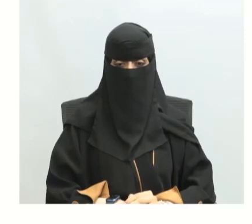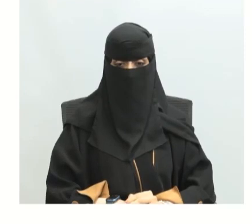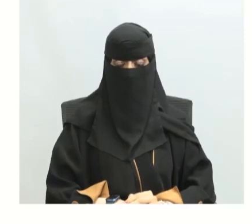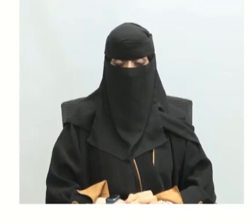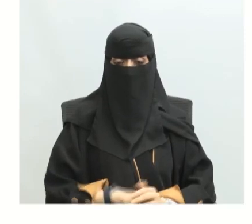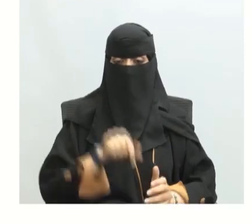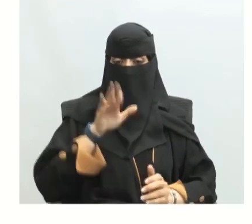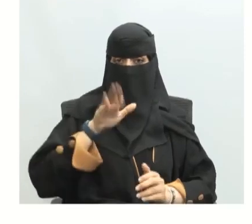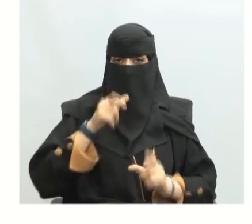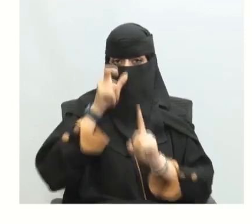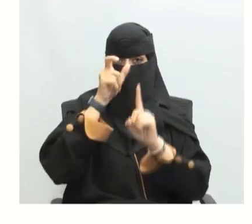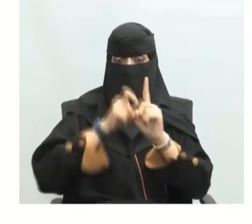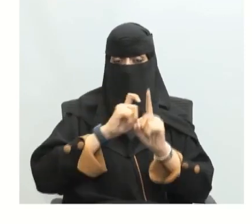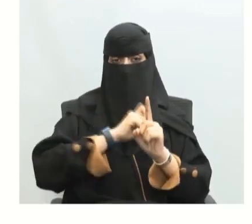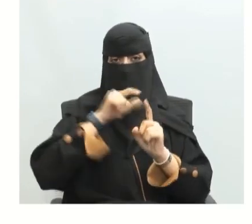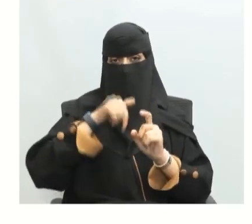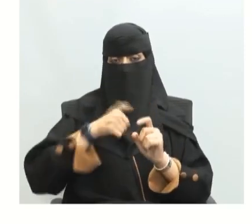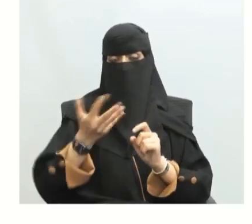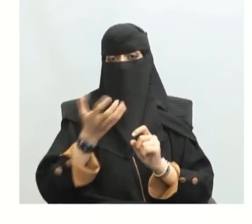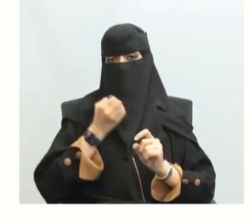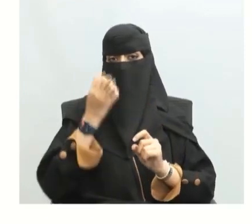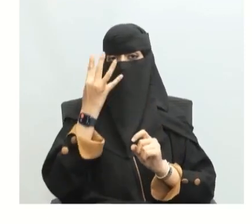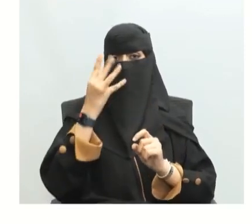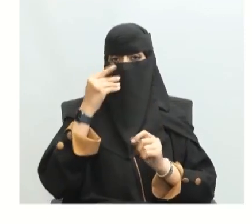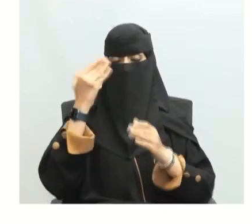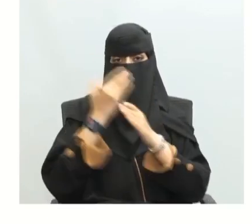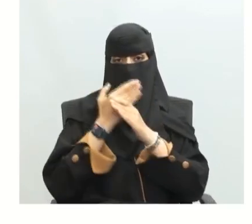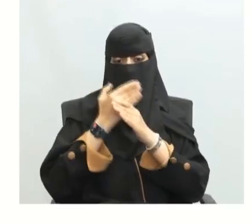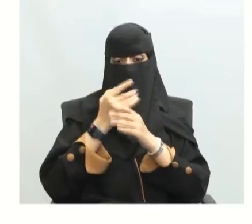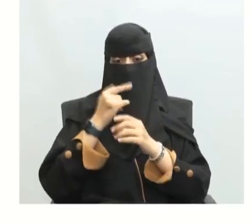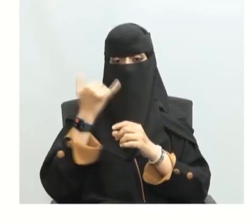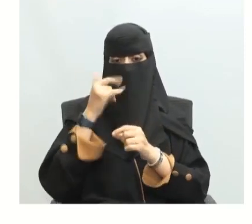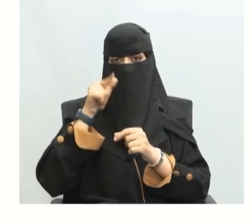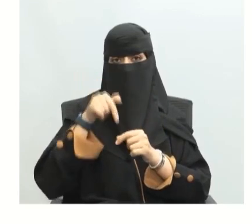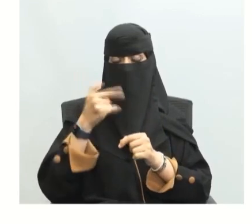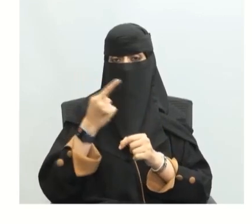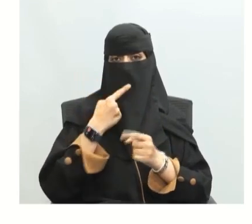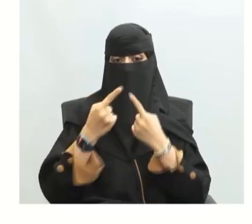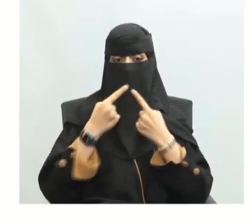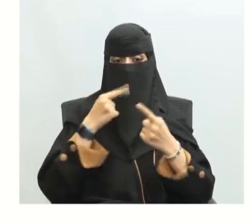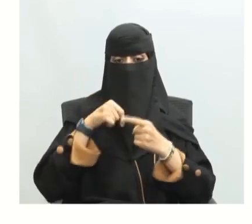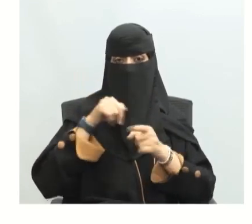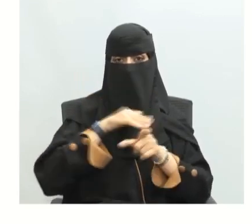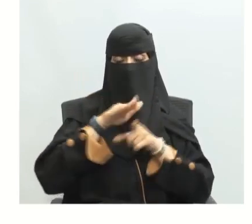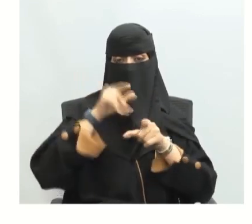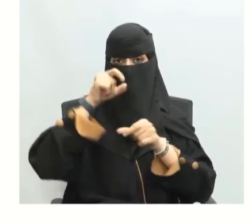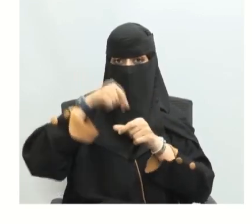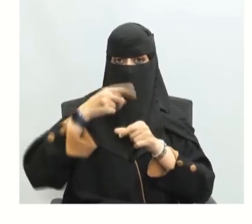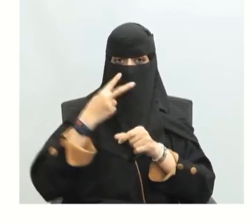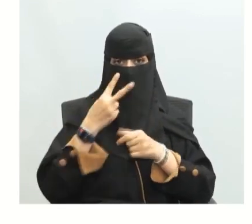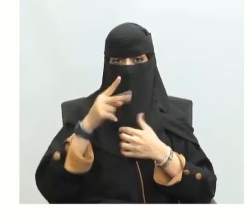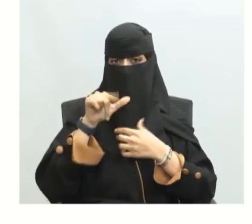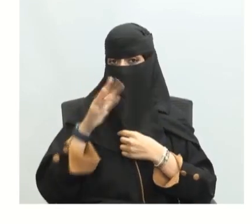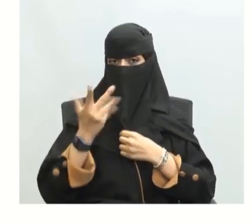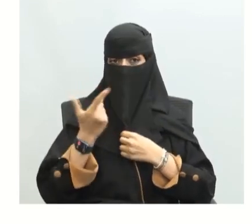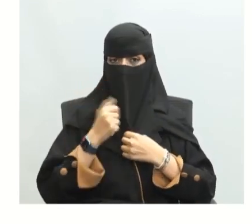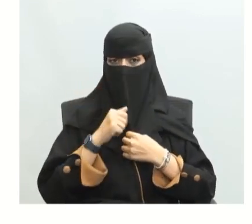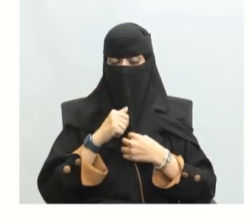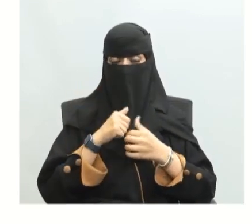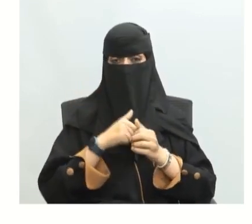يذكر الطلبه اربعه اسباب اهميه الحوار الوطني في رايهم